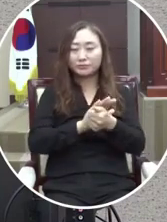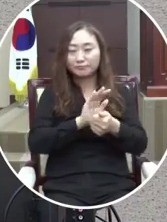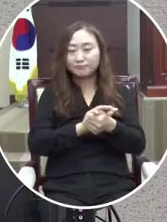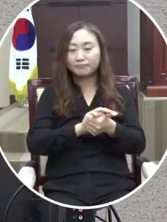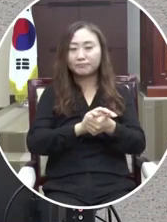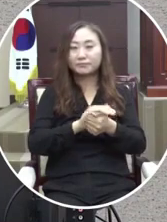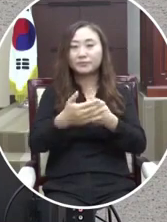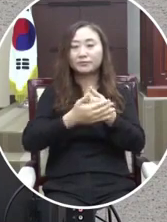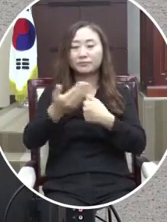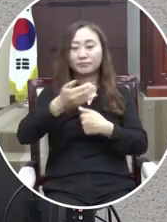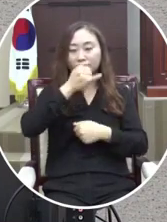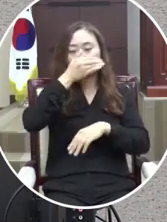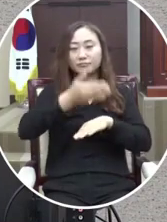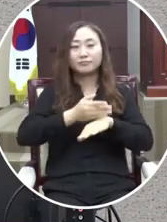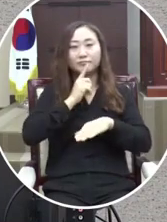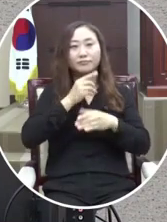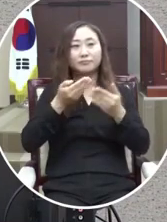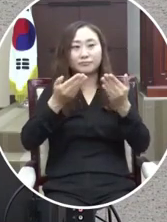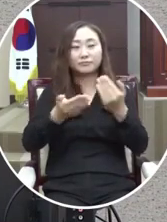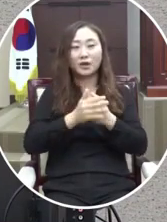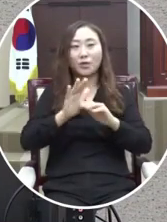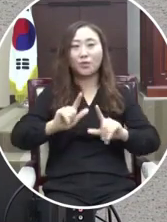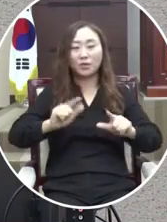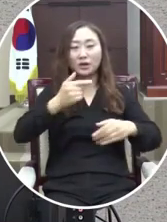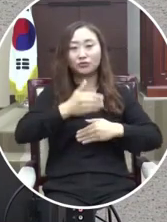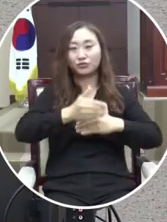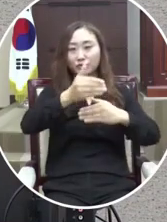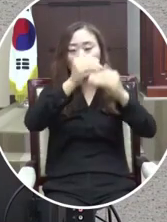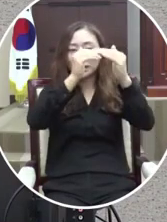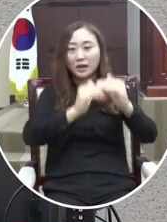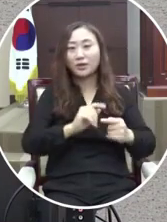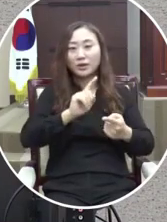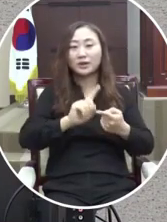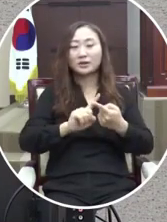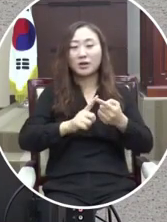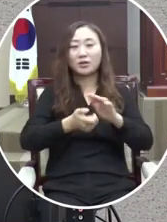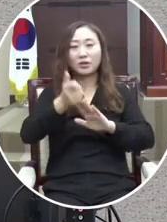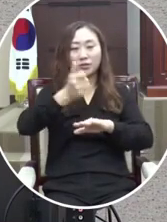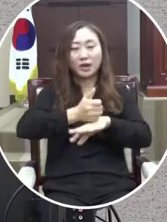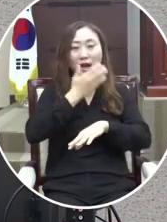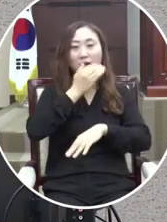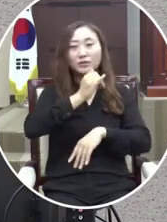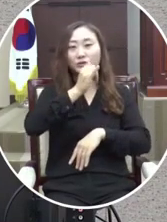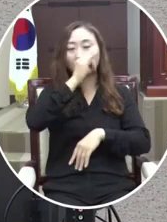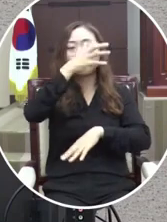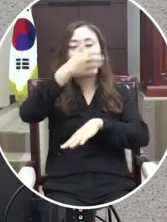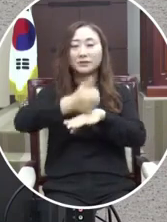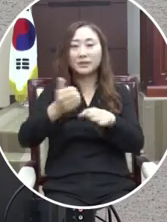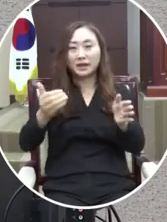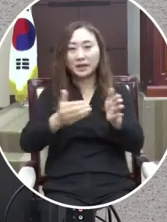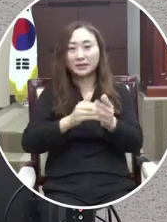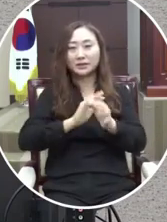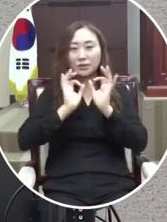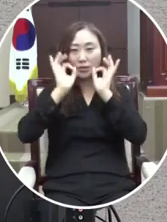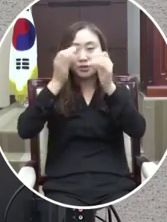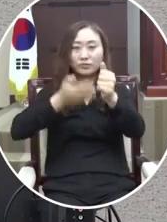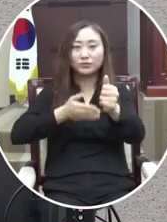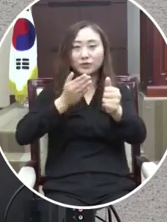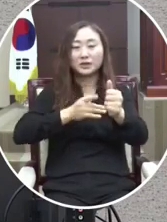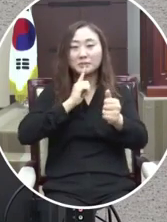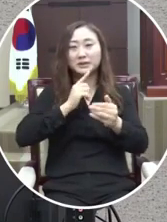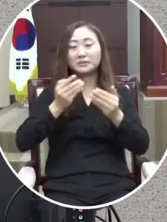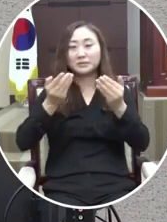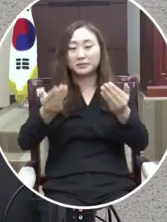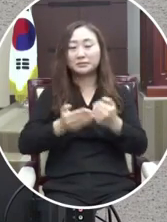주셔서 감사드립니다. 올 한 해 추진해왔던 사업들이 소기의 성과를 거둘 수 있도록 마지막까지 최선을 다해